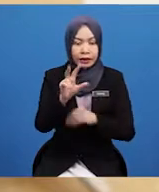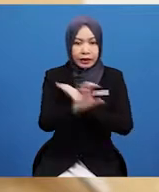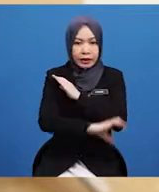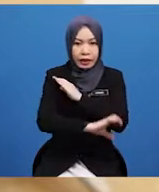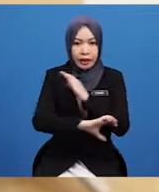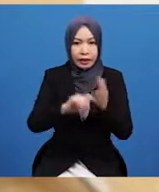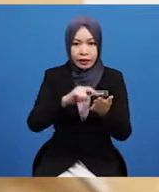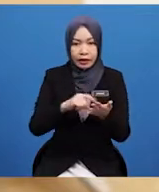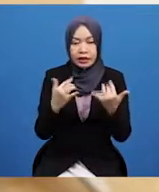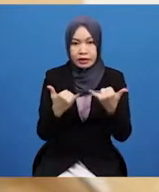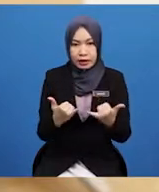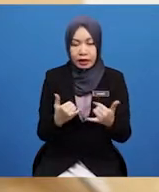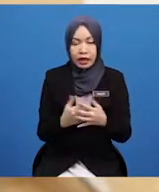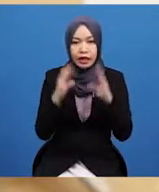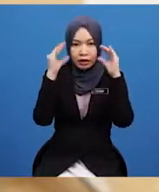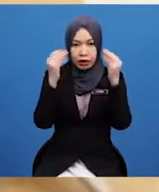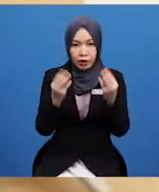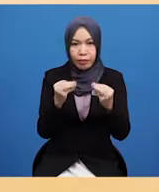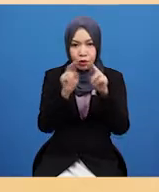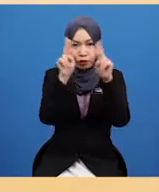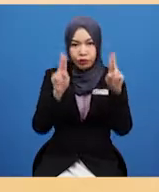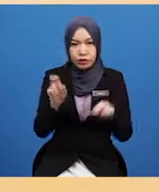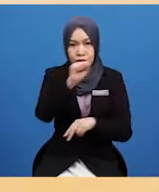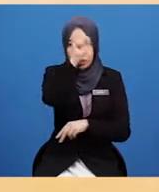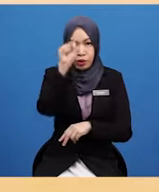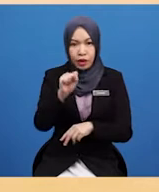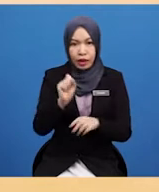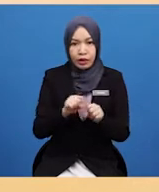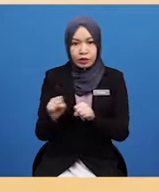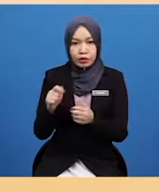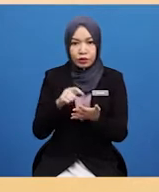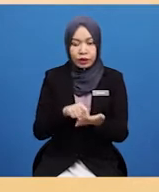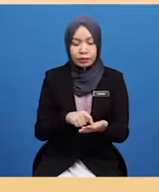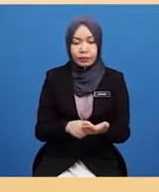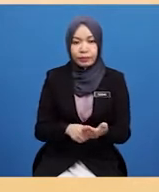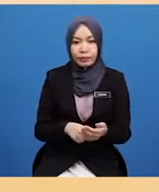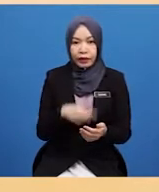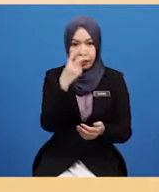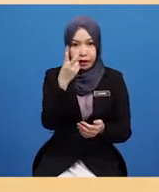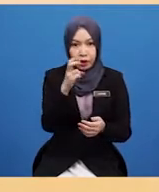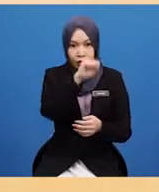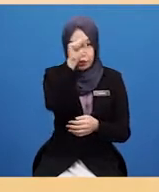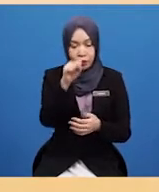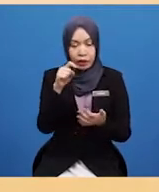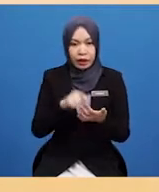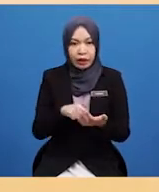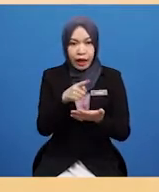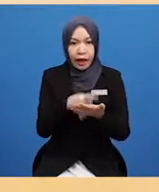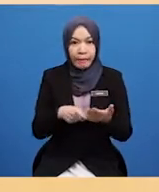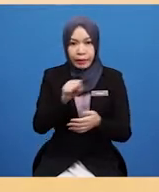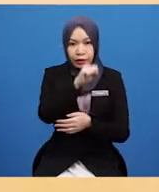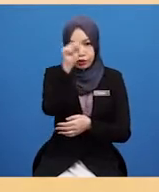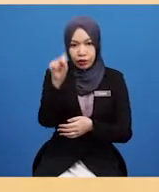nak uji satu soalan struktur untuk semua. Lihat soalan di sebelah. Apakah jawapan untuk soalan